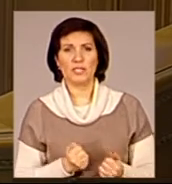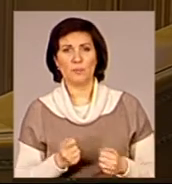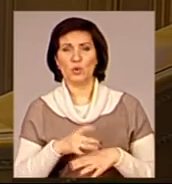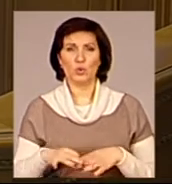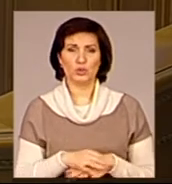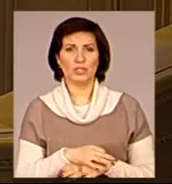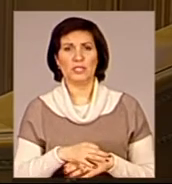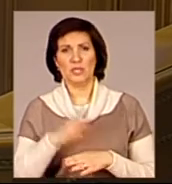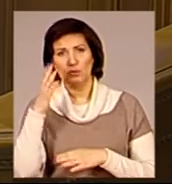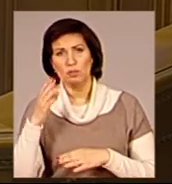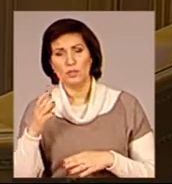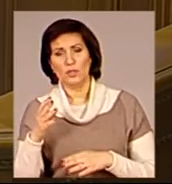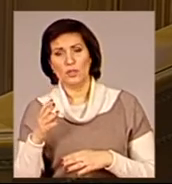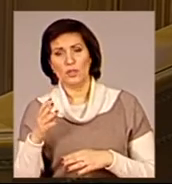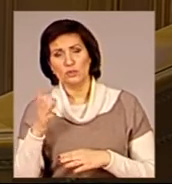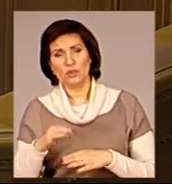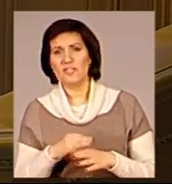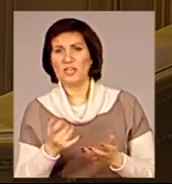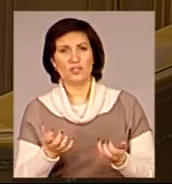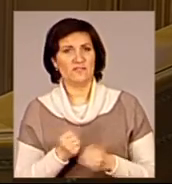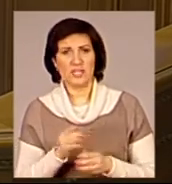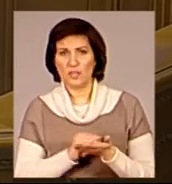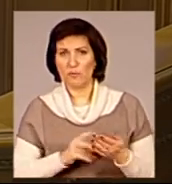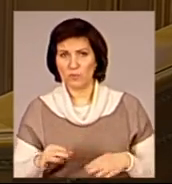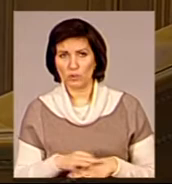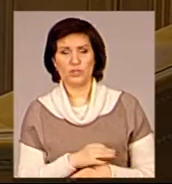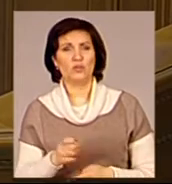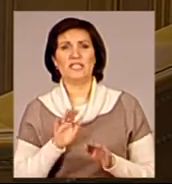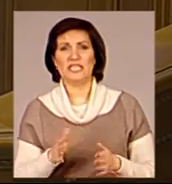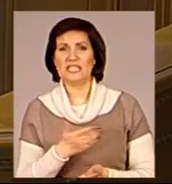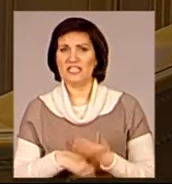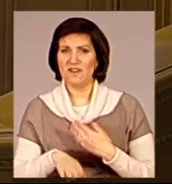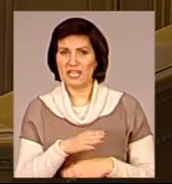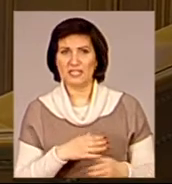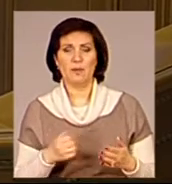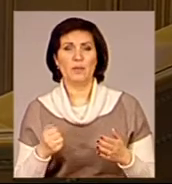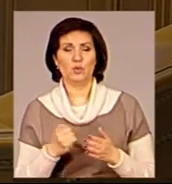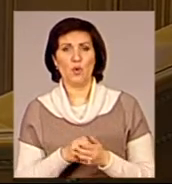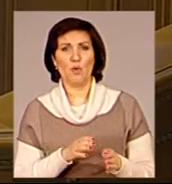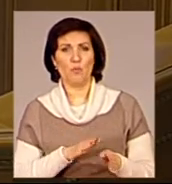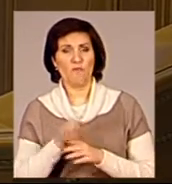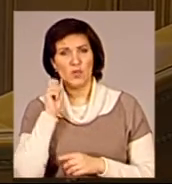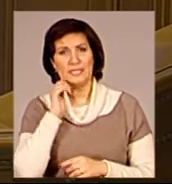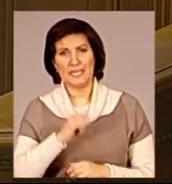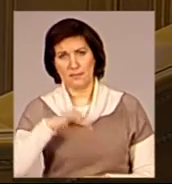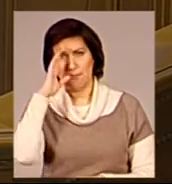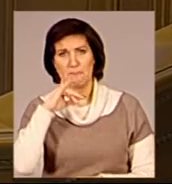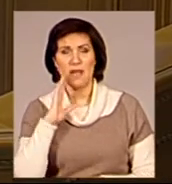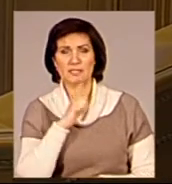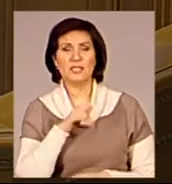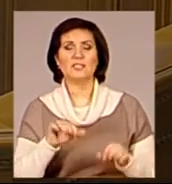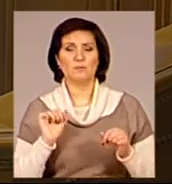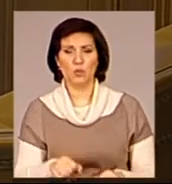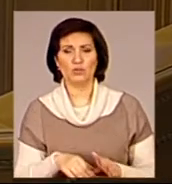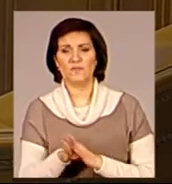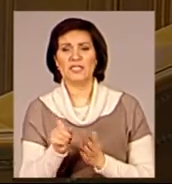чоловіки, якщо вони не взяли повторний шлюб, діти, які стали інвалідами до досягнення повноліття, і батьки. Вони